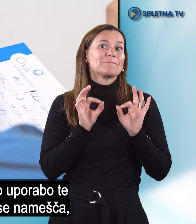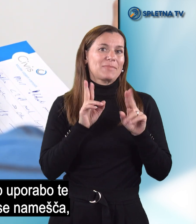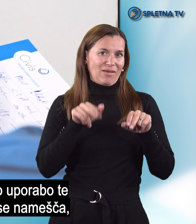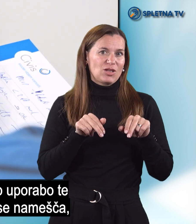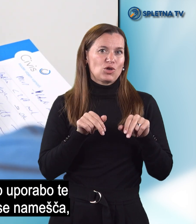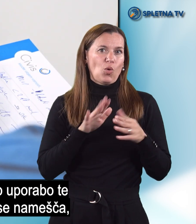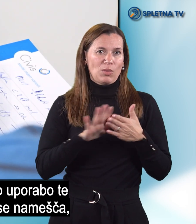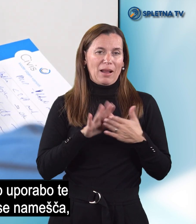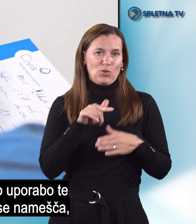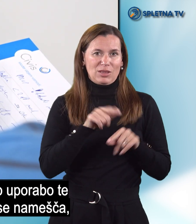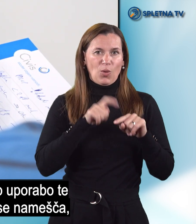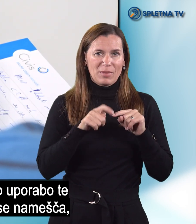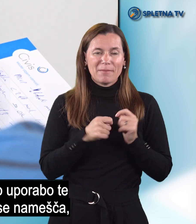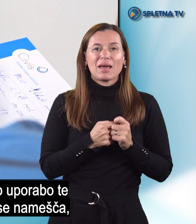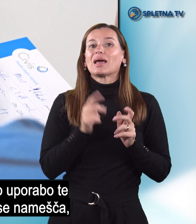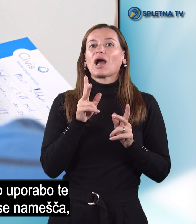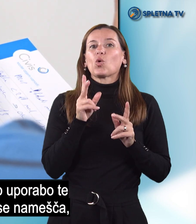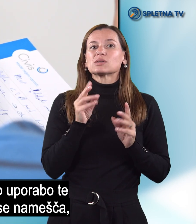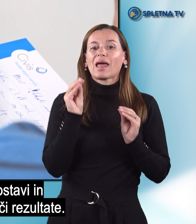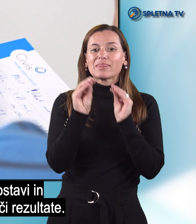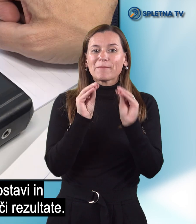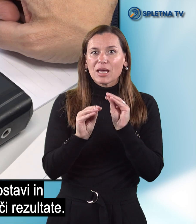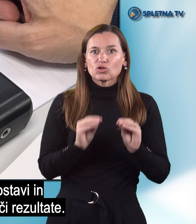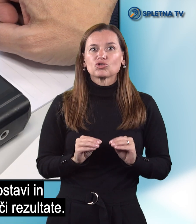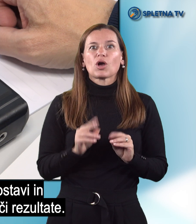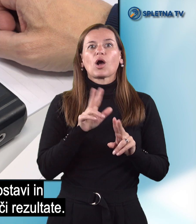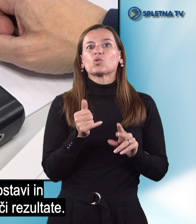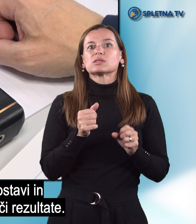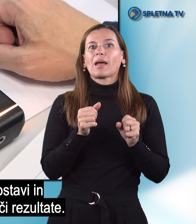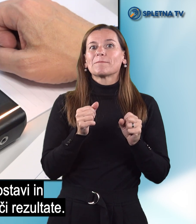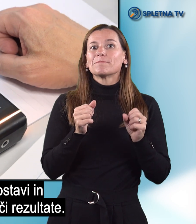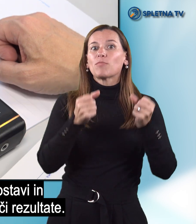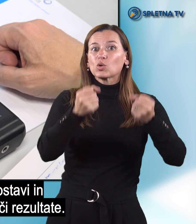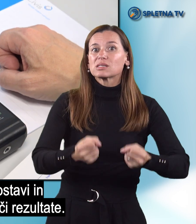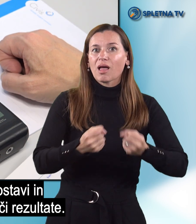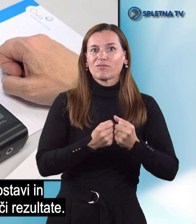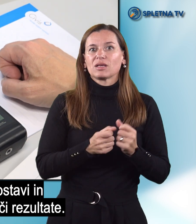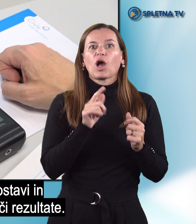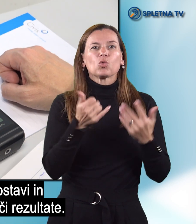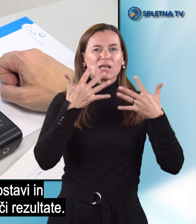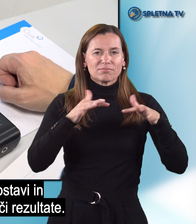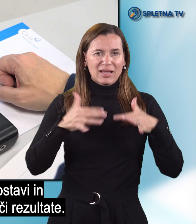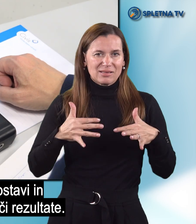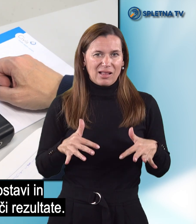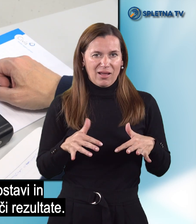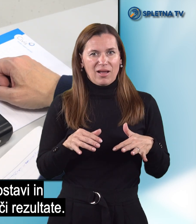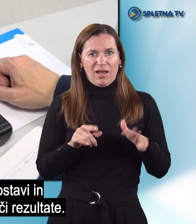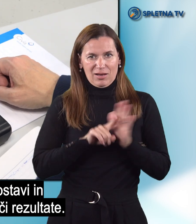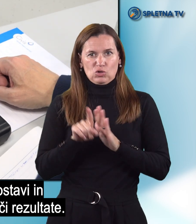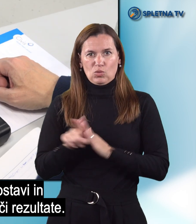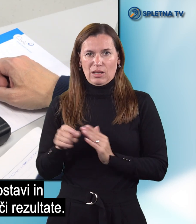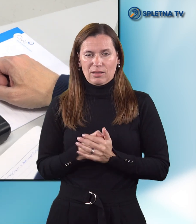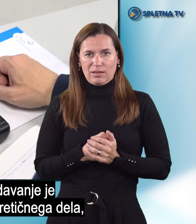pravilno uporabo te opreme, kako se namešča, kako se postavi in kako se interpretira